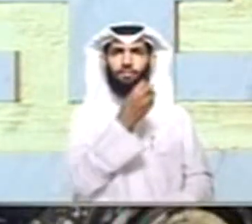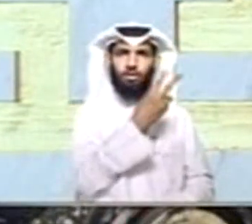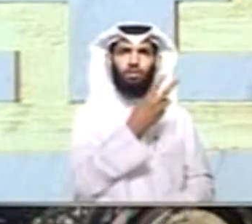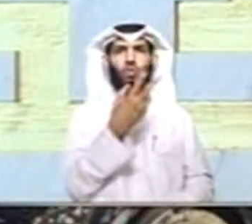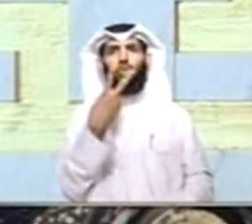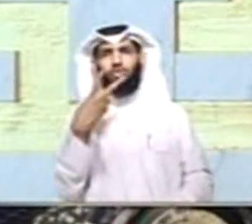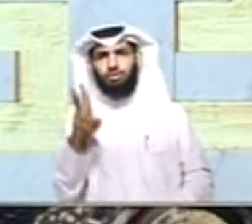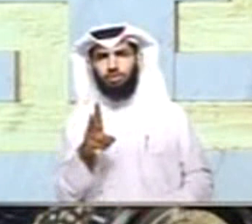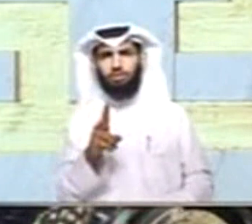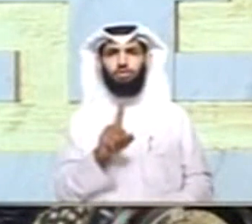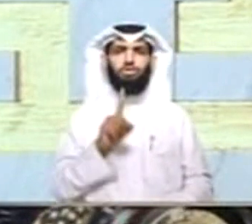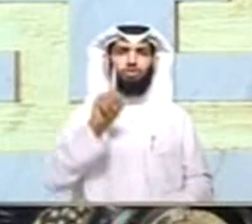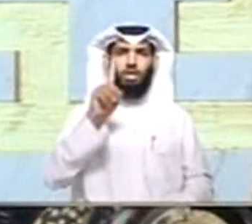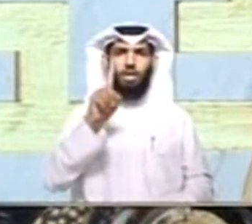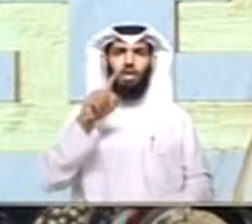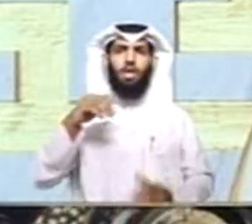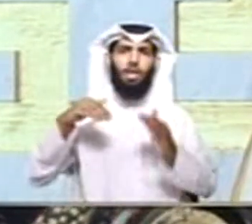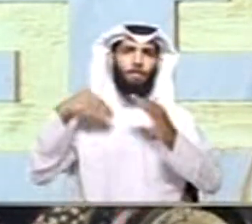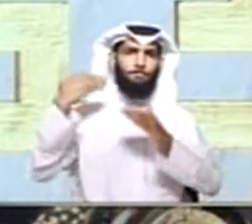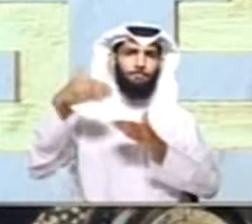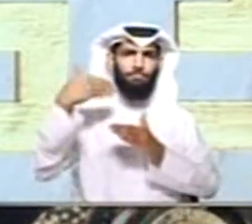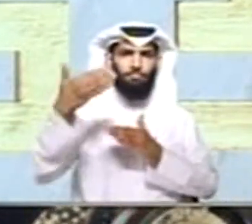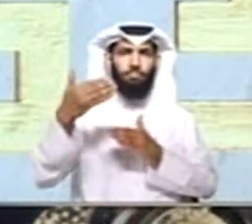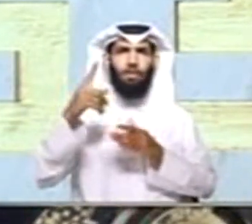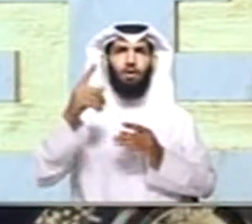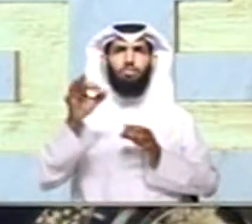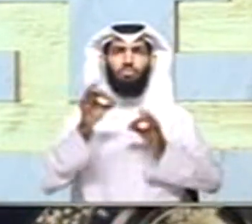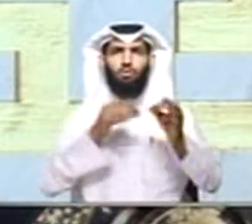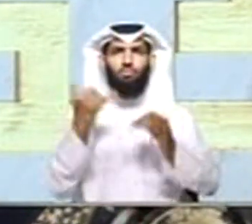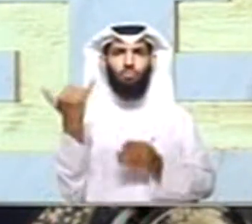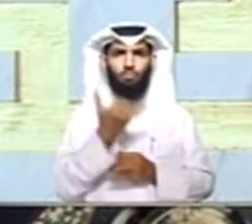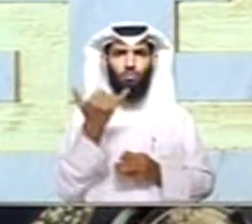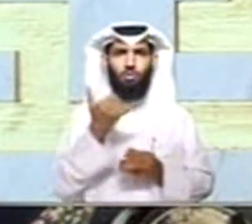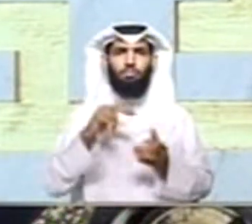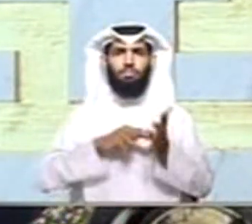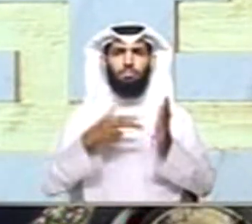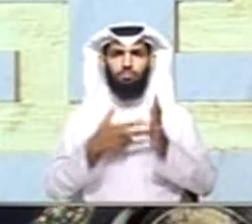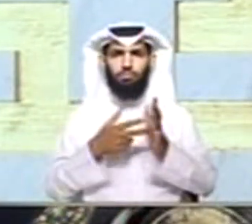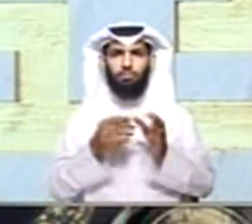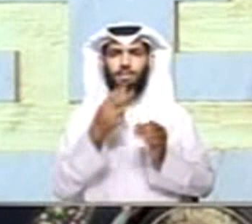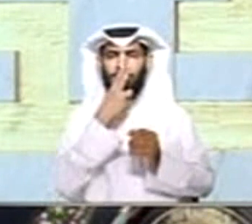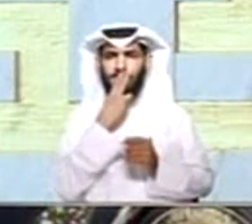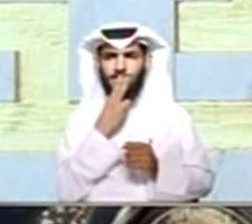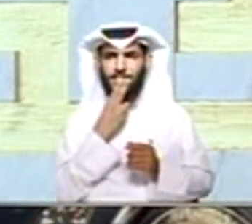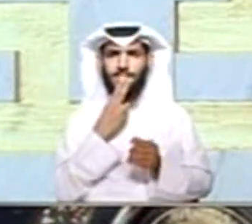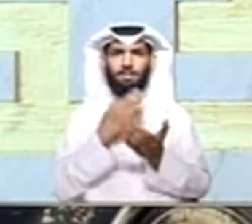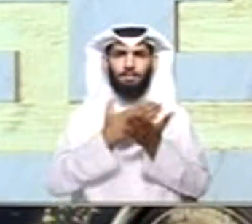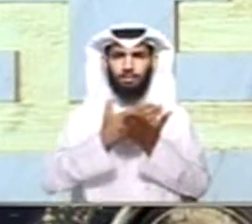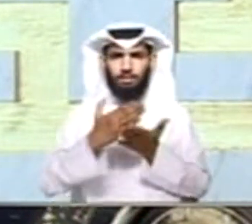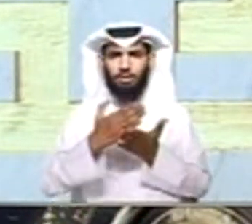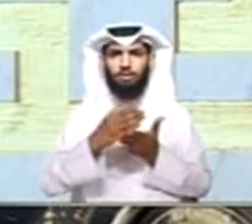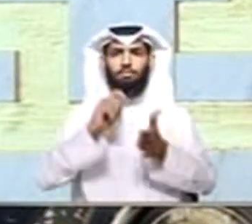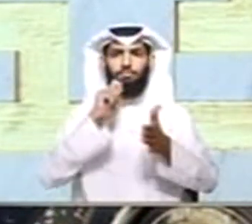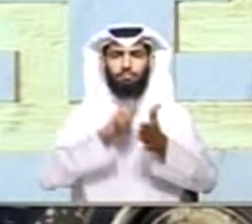2019-2020. إن شاء الله طبعا المرحلة القادمة هي مرحلة مهمة بالنسبة لنزاهة، وهي تطبيق